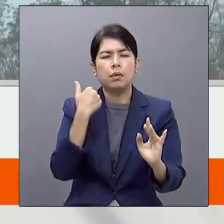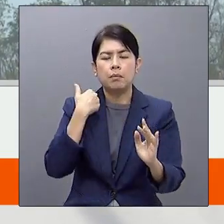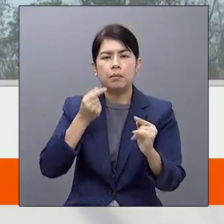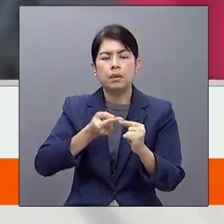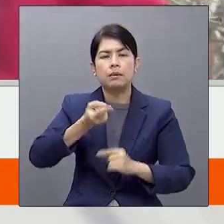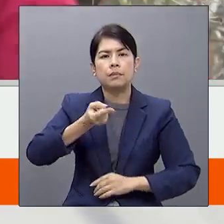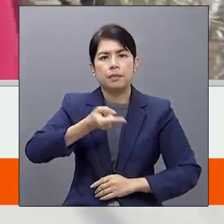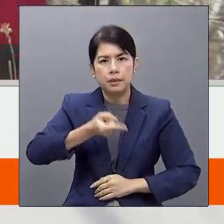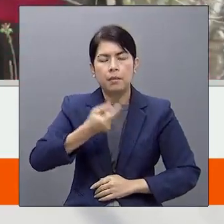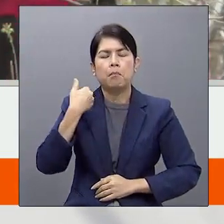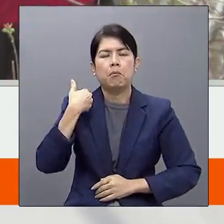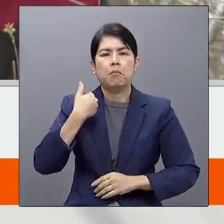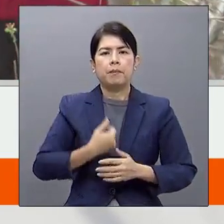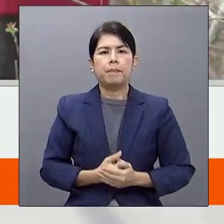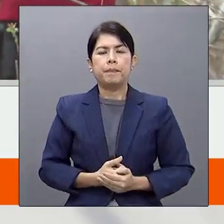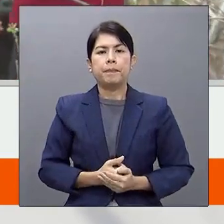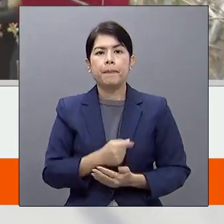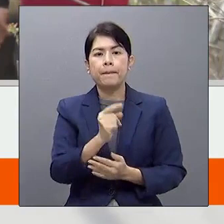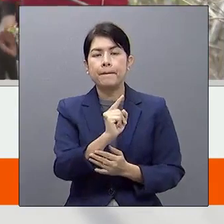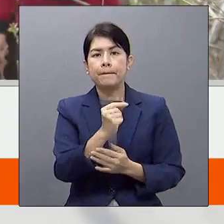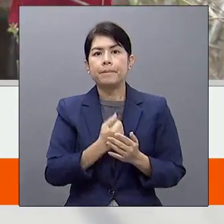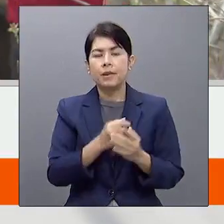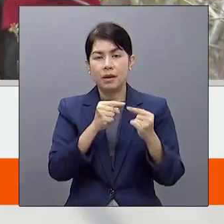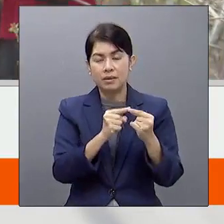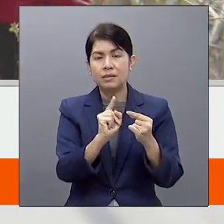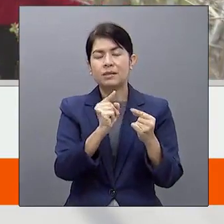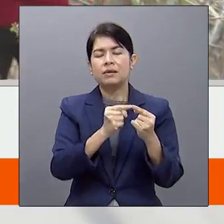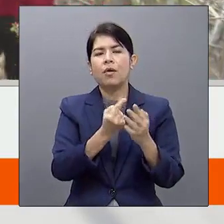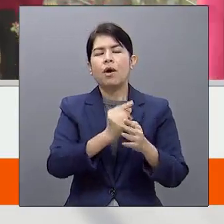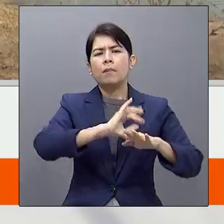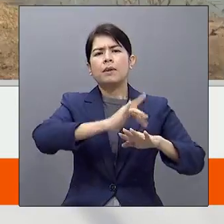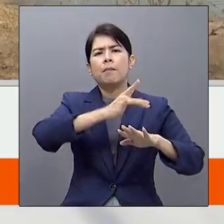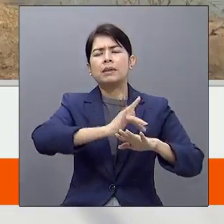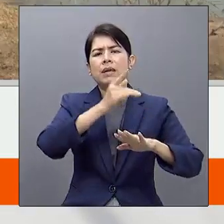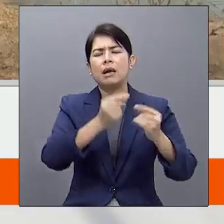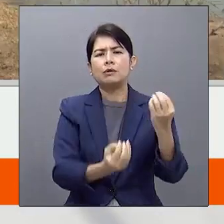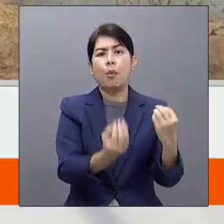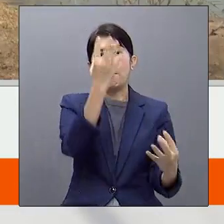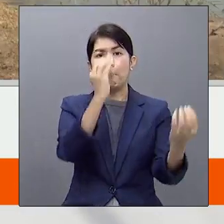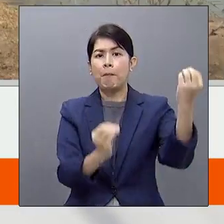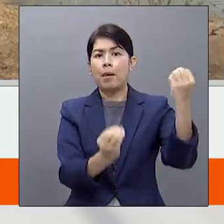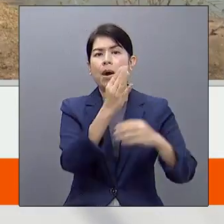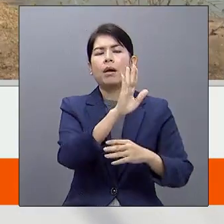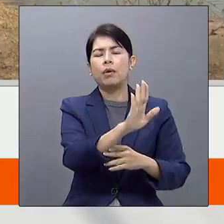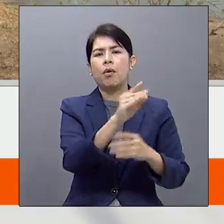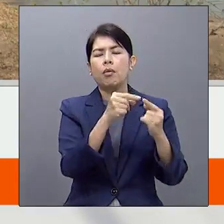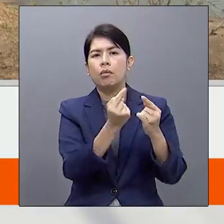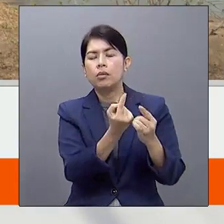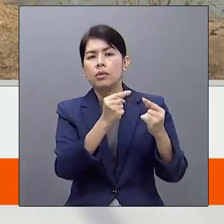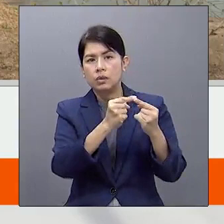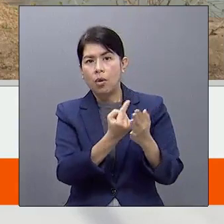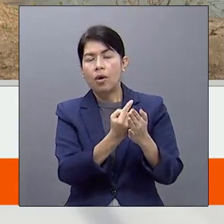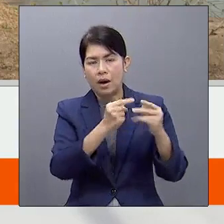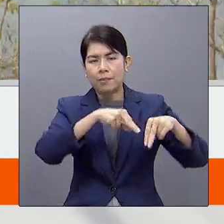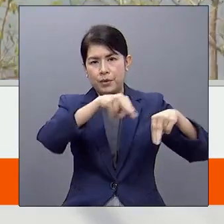ทศนะครับทุกวันโดยเฉพาะในเขตป่าอนุรักษ์นะครับถามว่าเยอะไหมก็ถึงไม่กับเยอะไม่ถึงกับเยอะขน